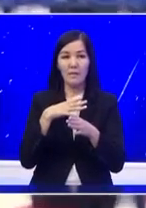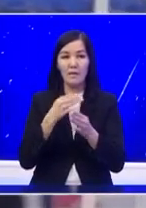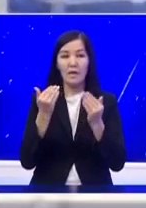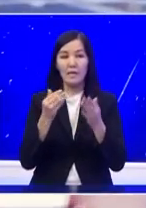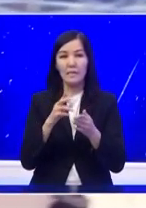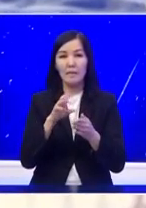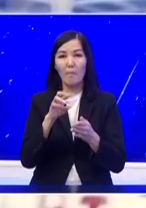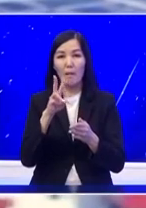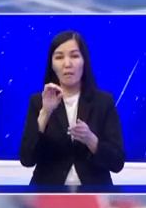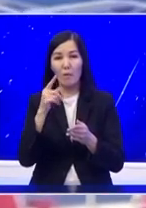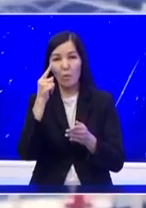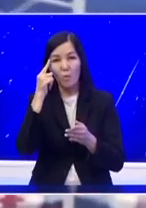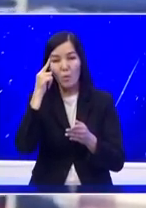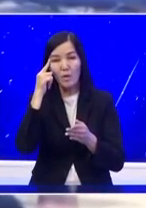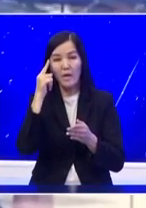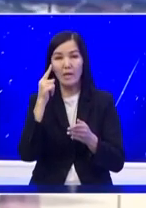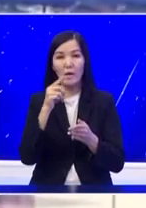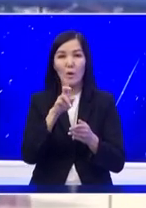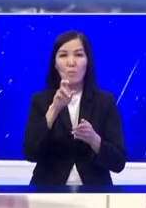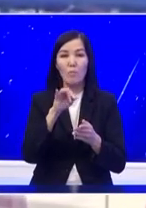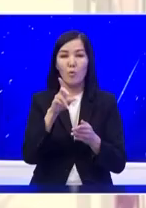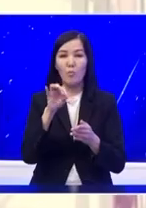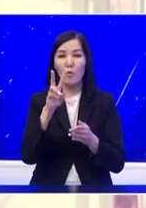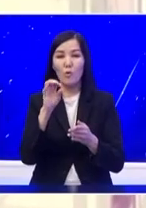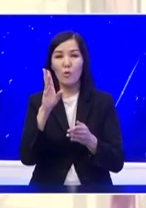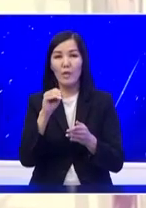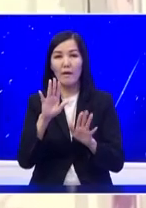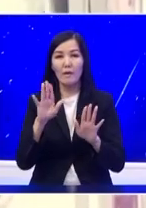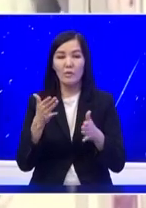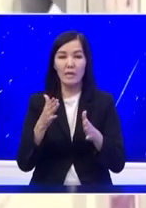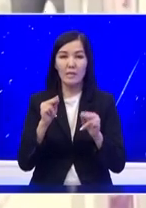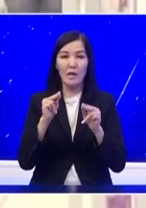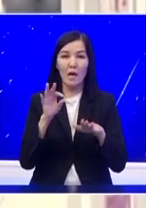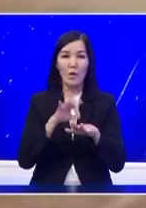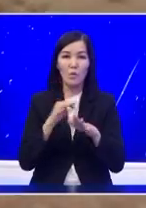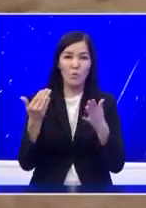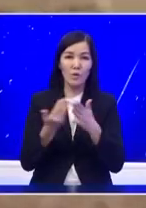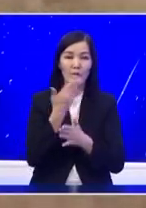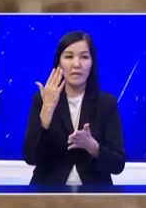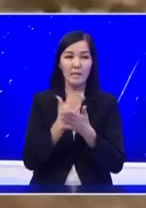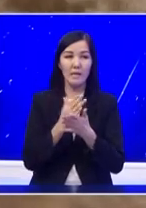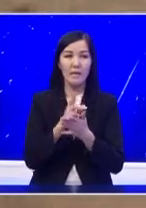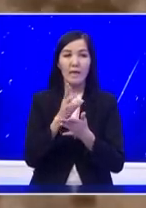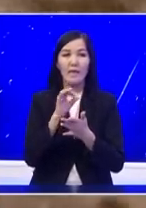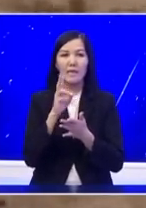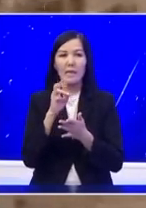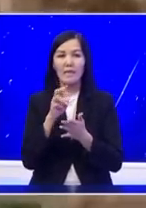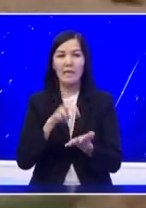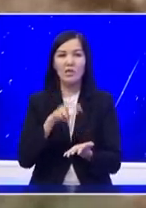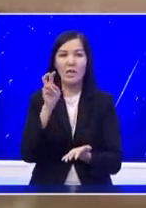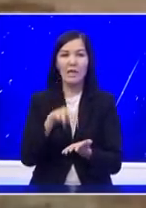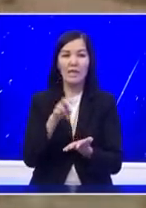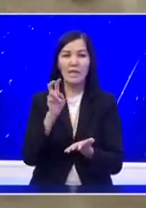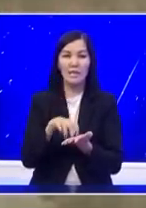Моңғолия автономиялық аумағында бубон обасының бірнеше жағдайы расталған. Кения қаптаған шегірткелермен